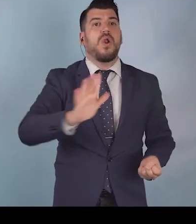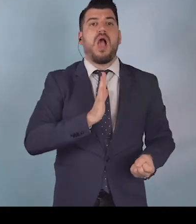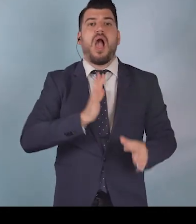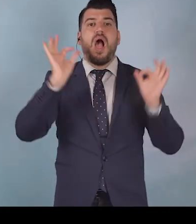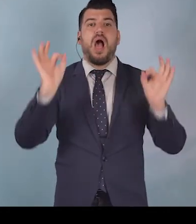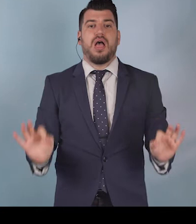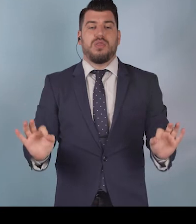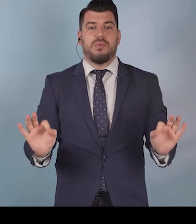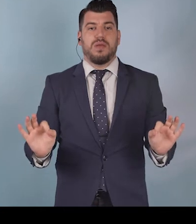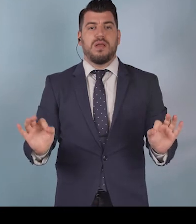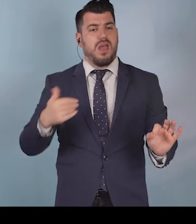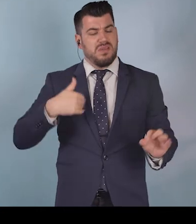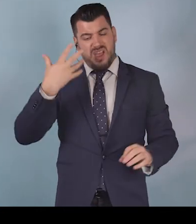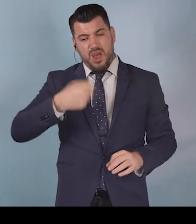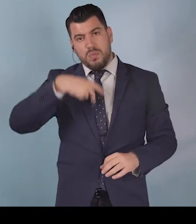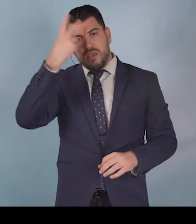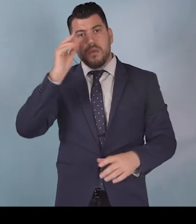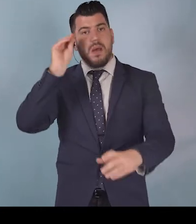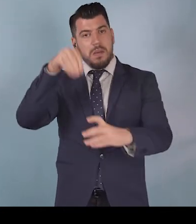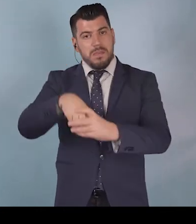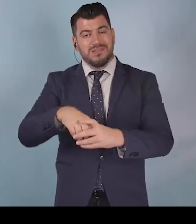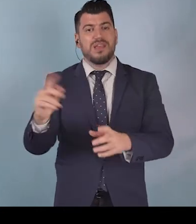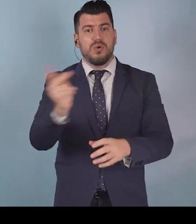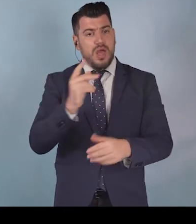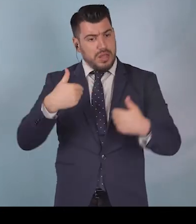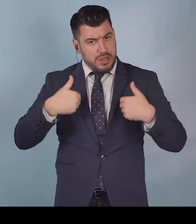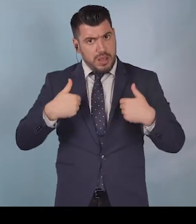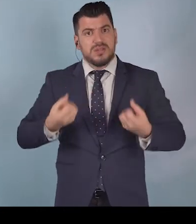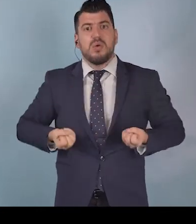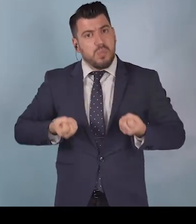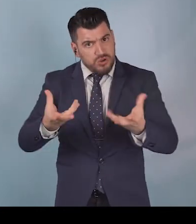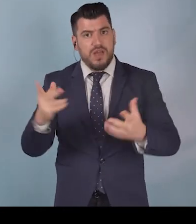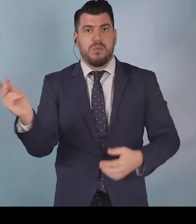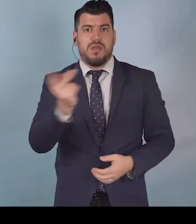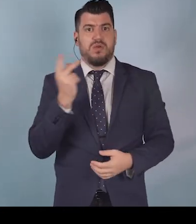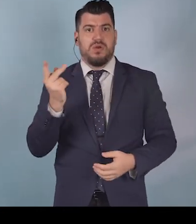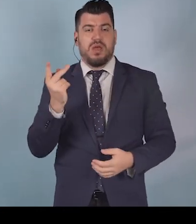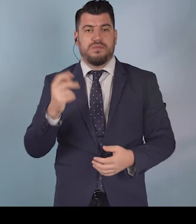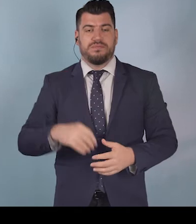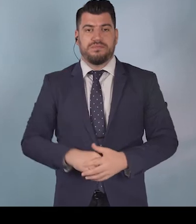και δικαιούμαστε να είμαστε μέσα στην κοινωνία στην οποία επίσης προσφέρουμε.